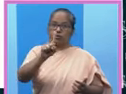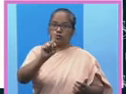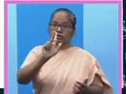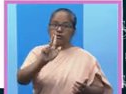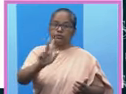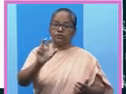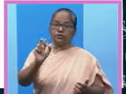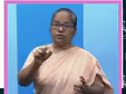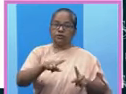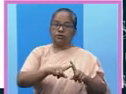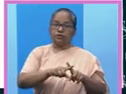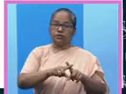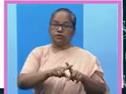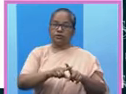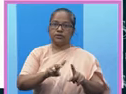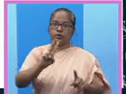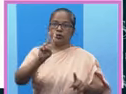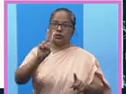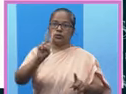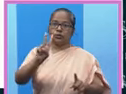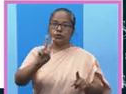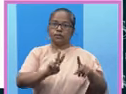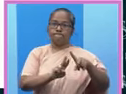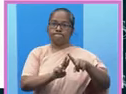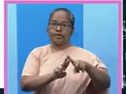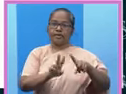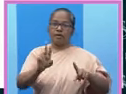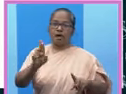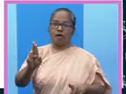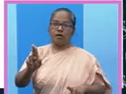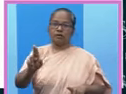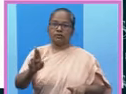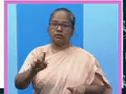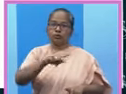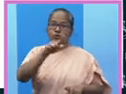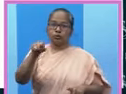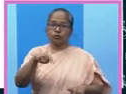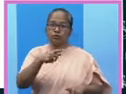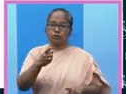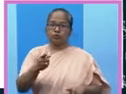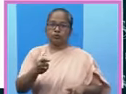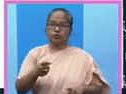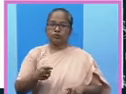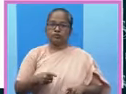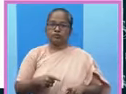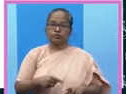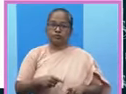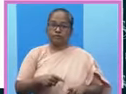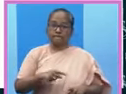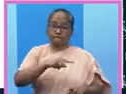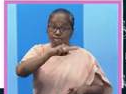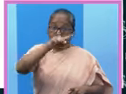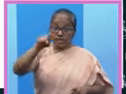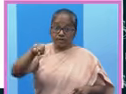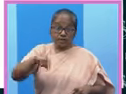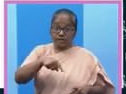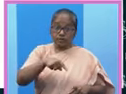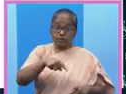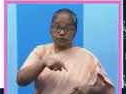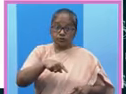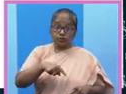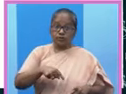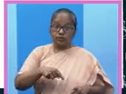180° என்றால் அந்த சுற்றளவில் என்னாச்சு? வில்லி நீளம், அந்த வில்லி நீளம் என்பதே சுற்றளவில் ஒரு பகுதி